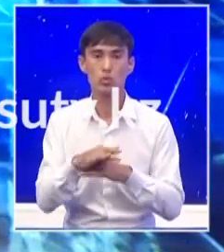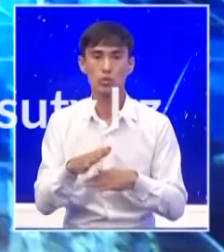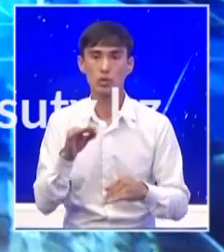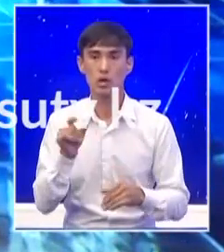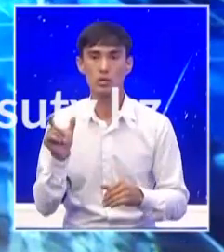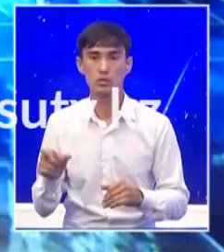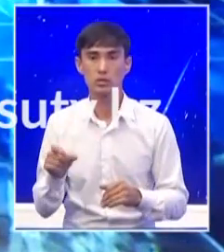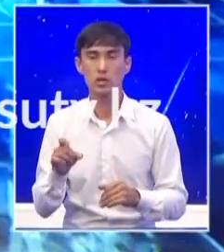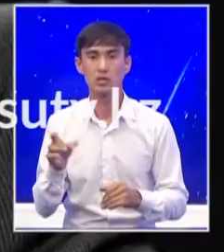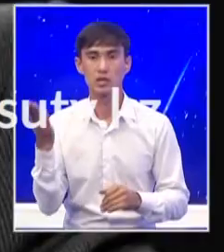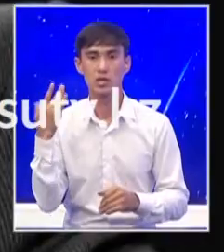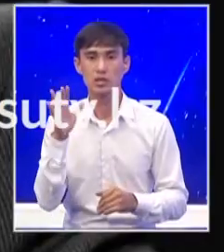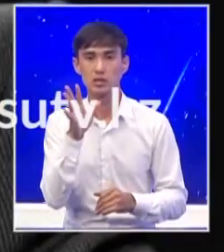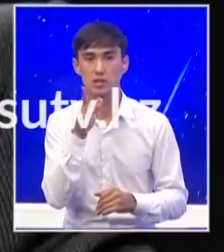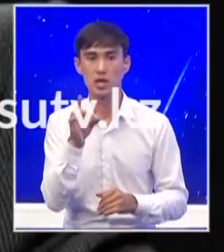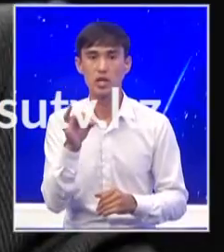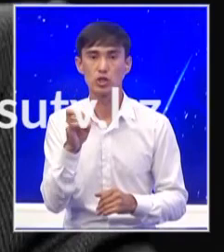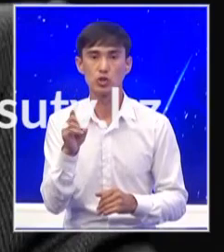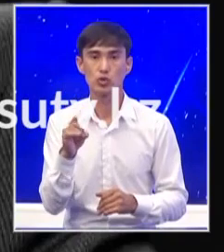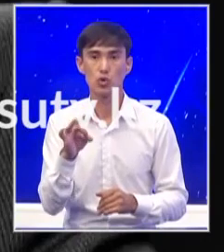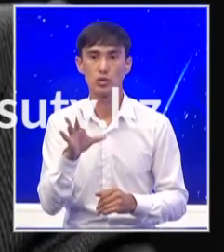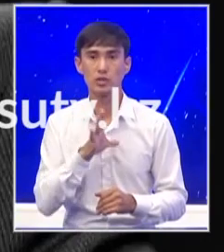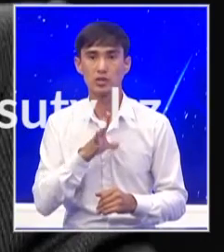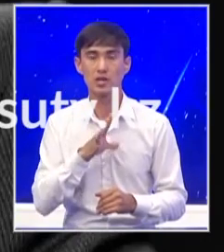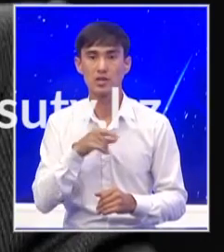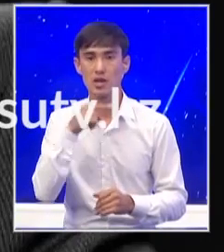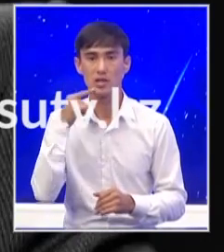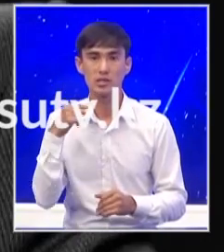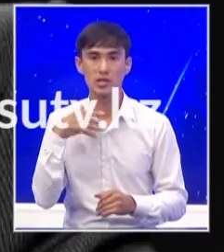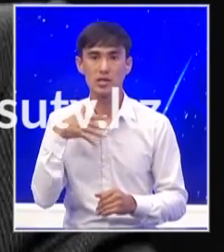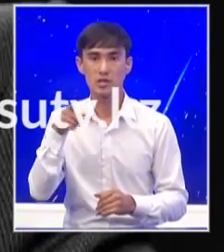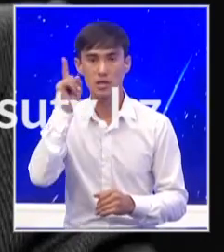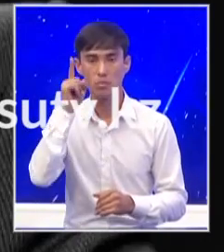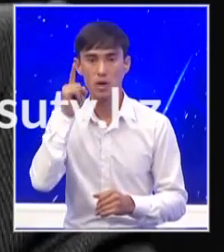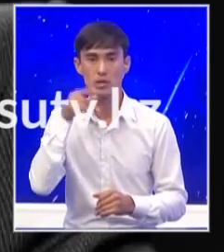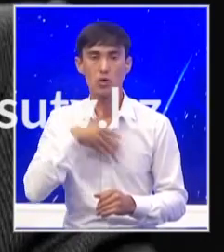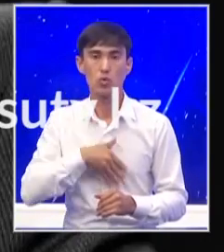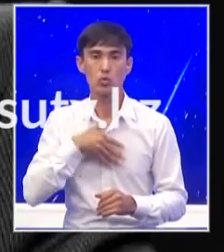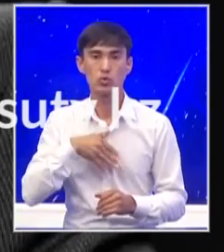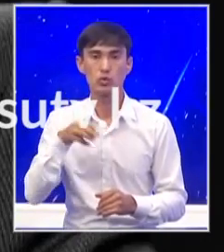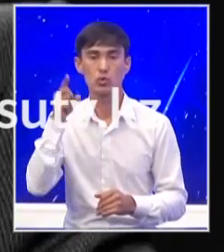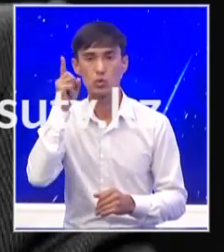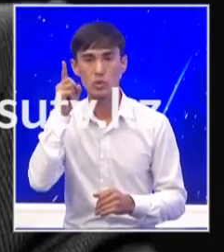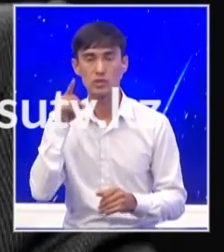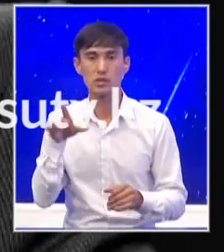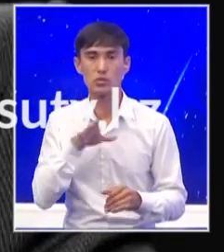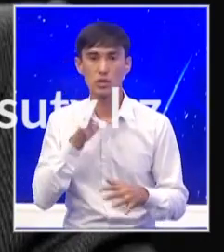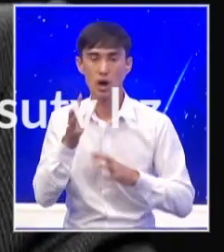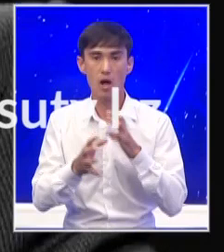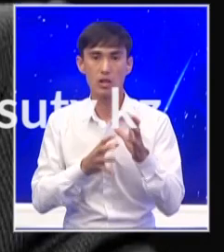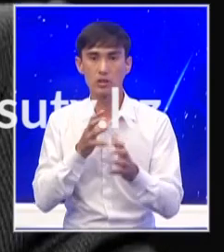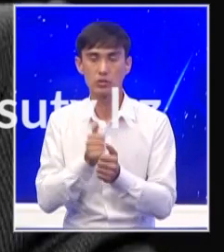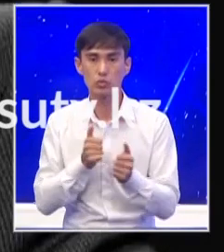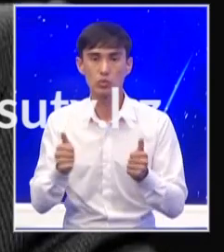өзі режиссерлік еткен қойылымдар Ресей, Германия, Грузия, Түркменстан мен Қазақстанда өткен халықаралық театр фестивальдерінде топ